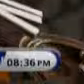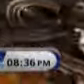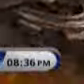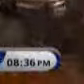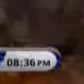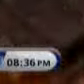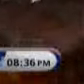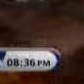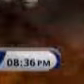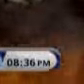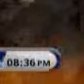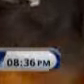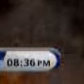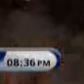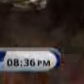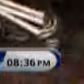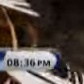المحور.